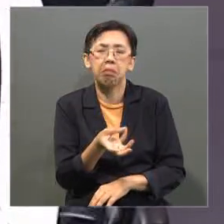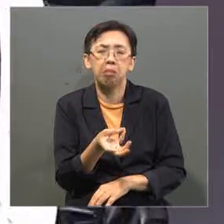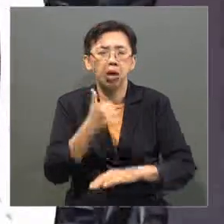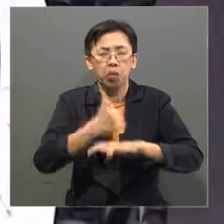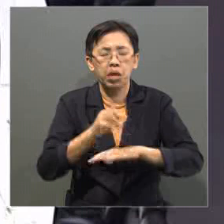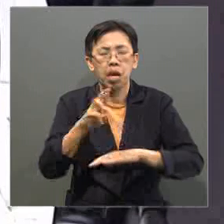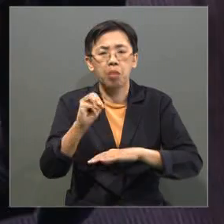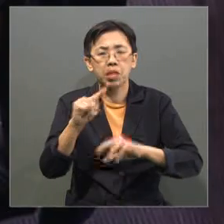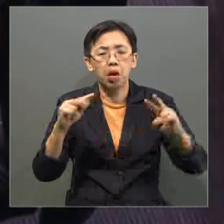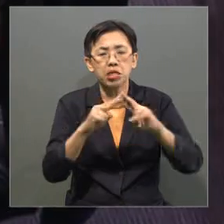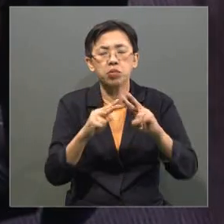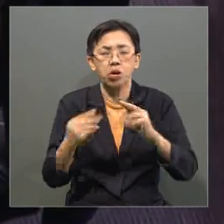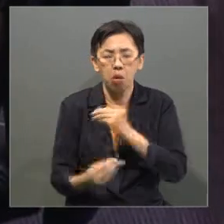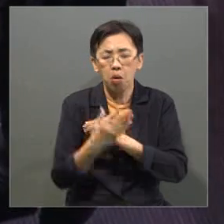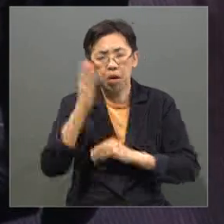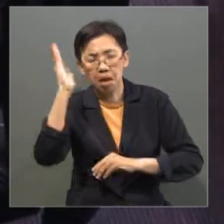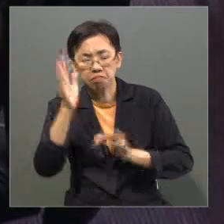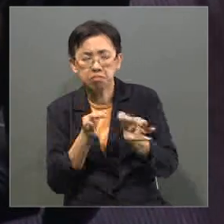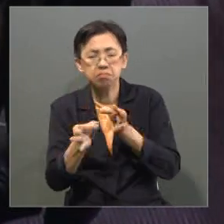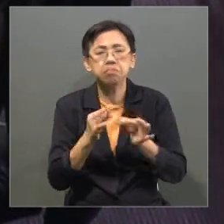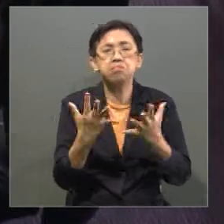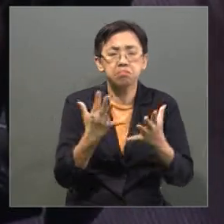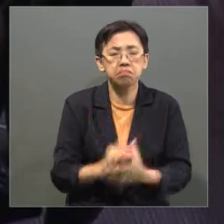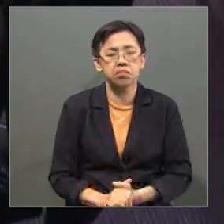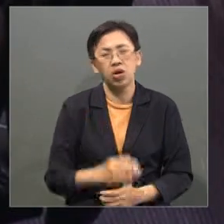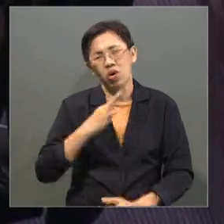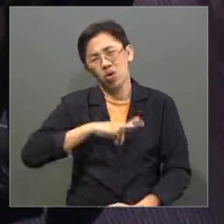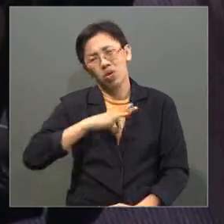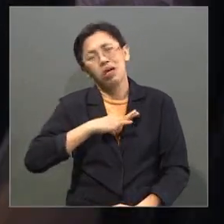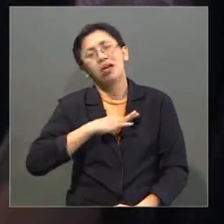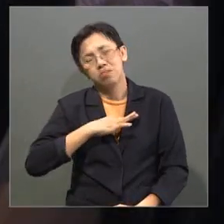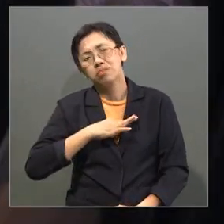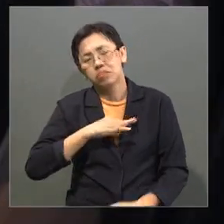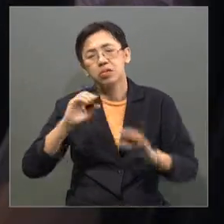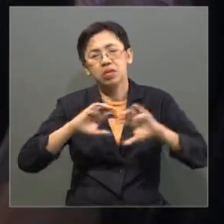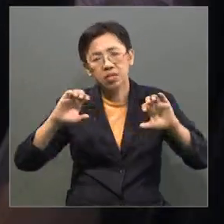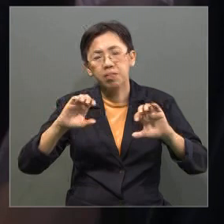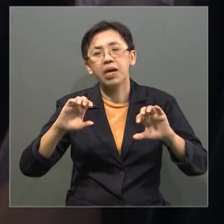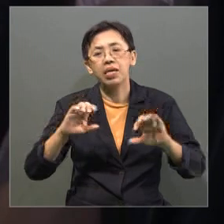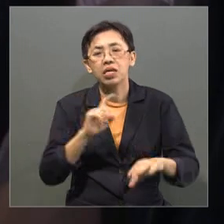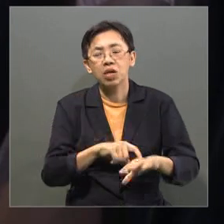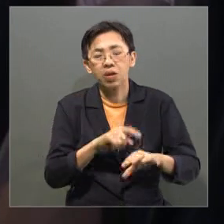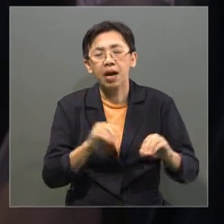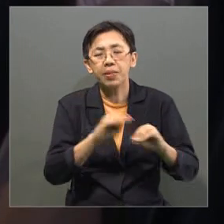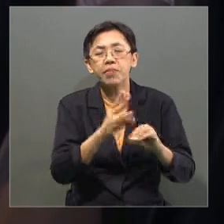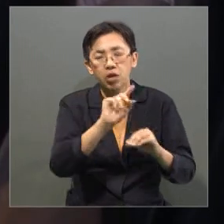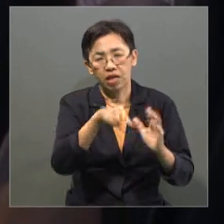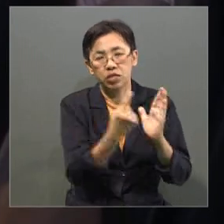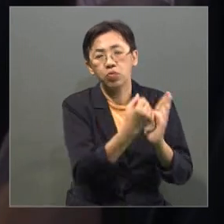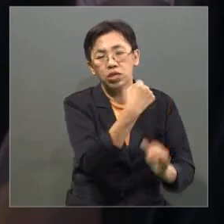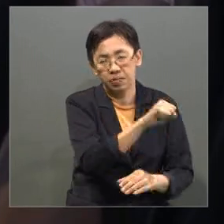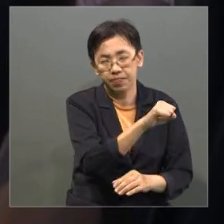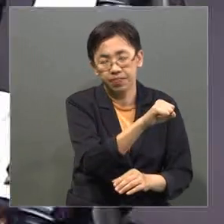หลายท่านไม่ได้มีโอกาสที่จะขึ้นไปชี้แจงแล้วก็มองด้วยว่าอย่างน้อยเนี่ยรัฐบาลควรจะได้เวลาประมาณ10ชั่วโมงจ